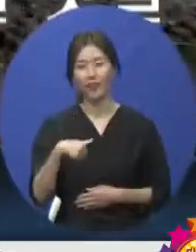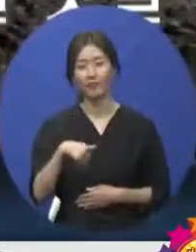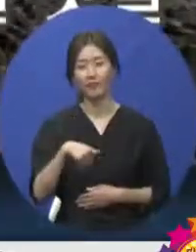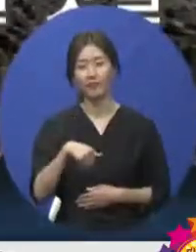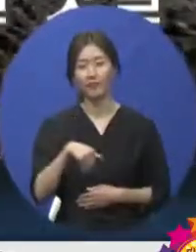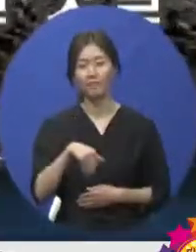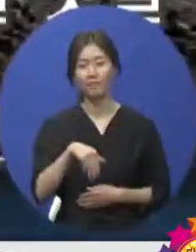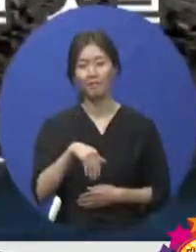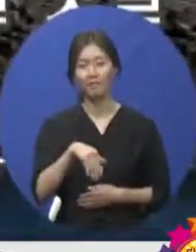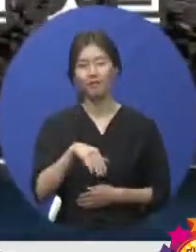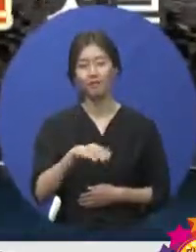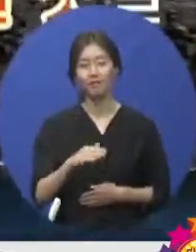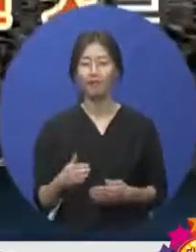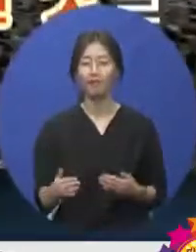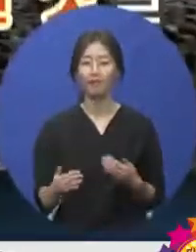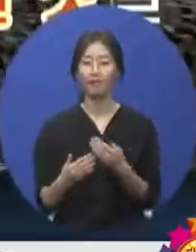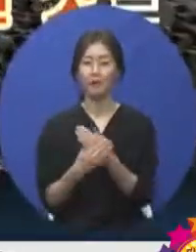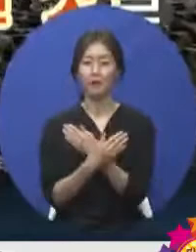돌아가서